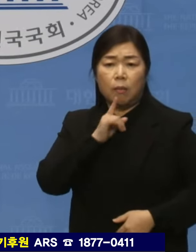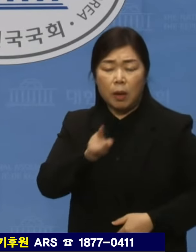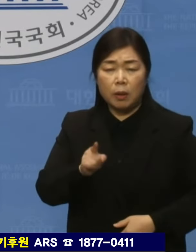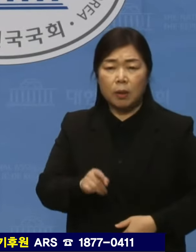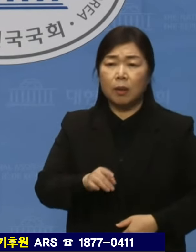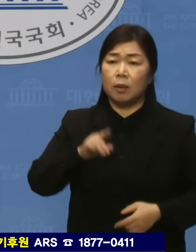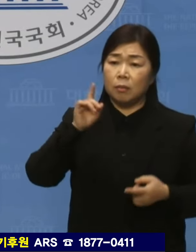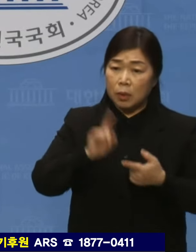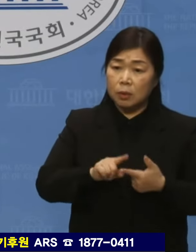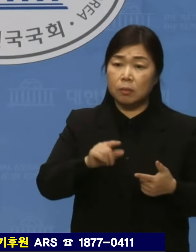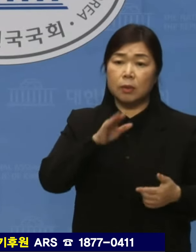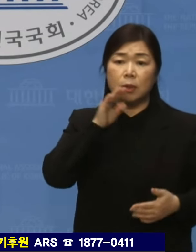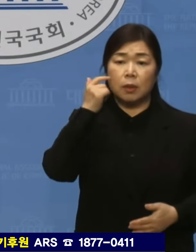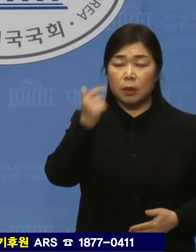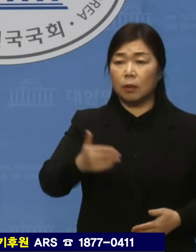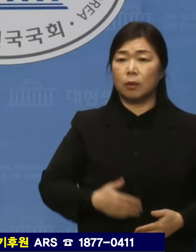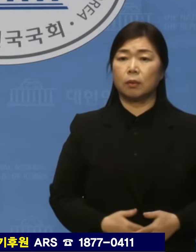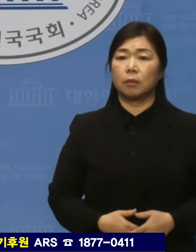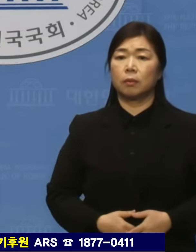가당키나 합니까?